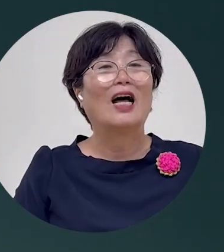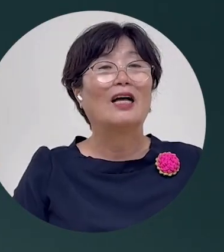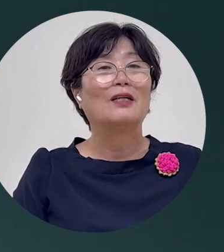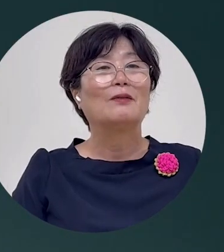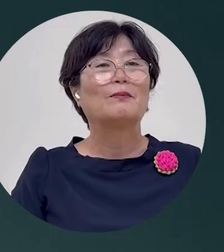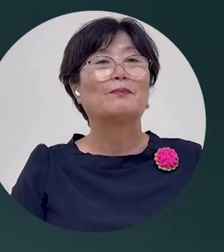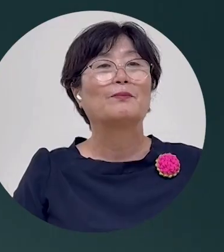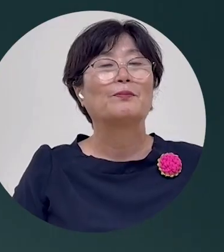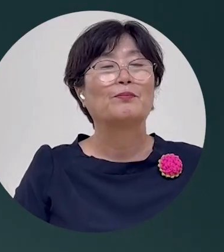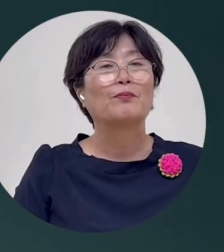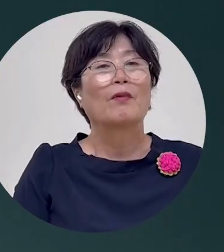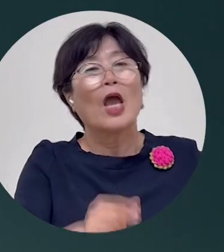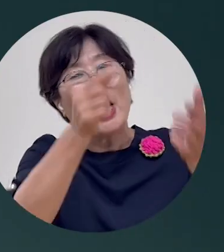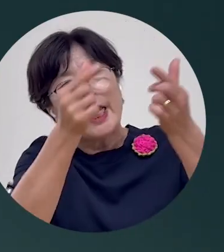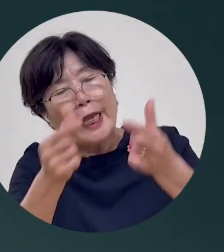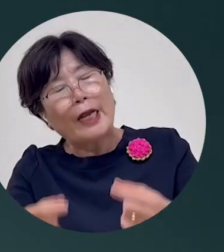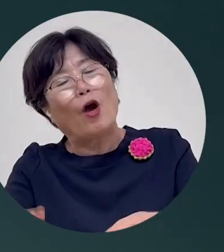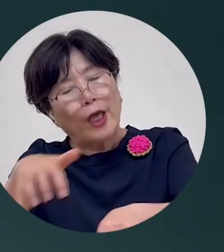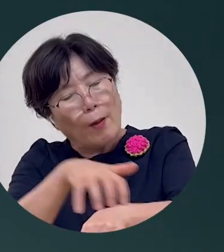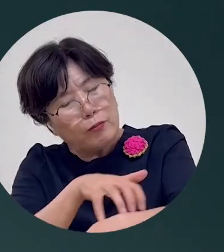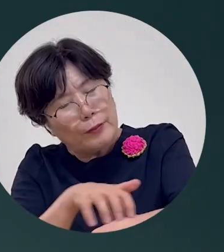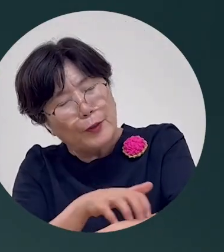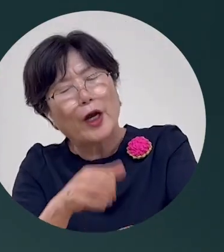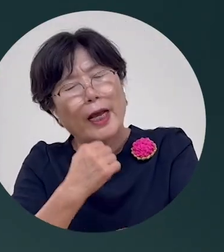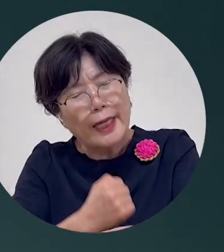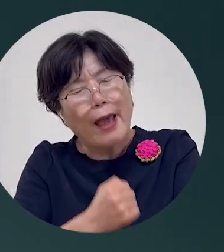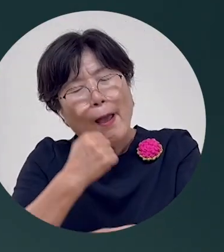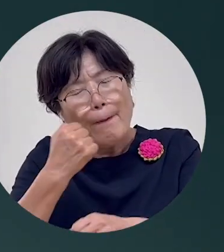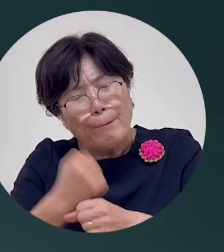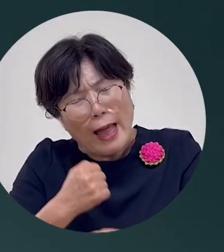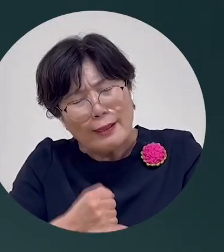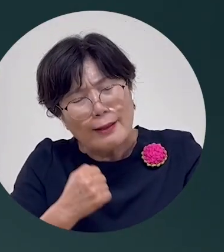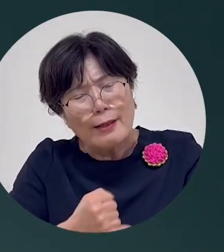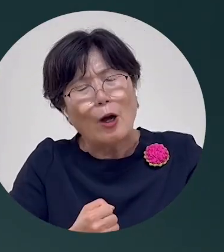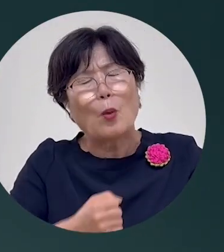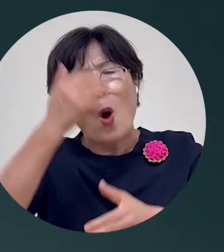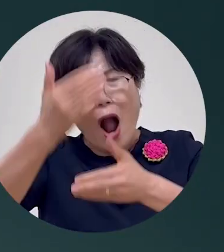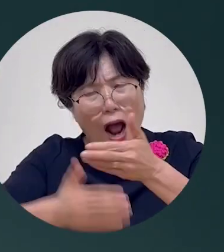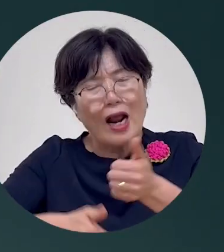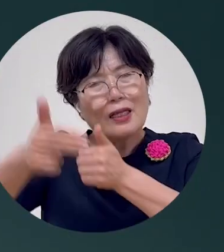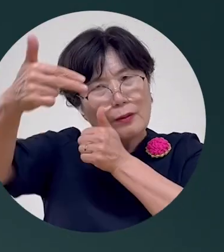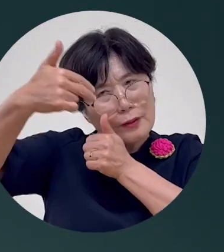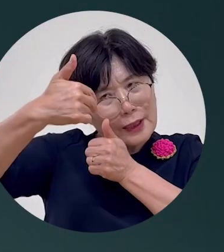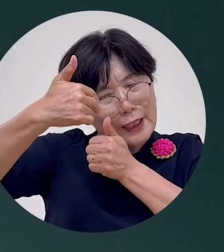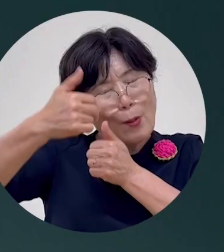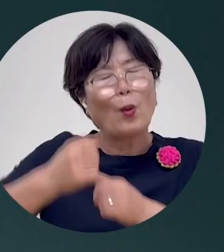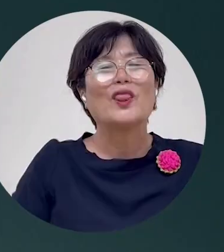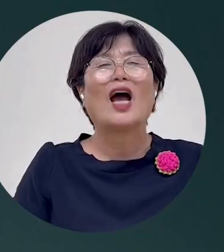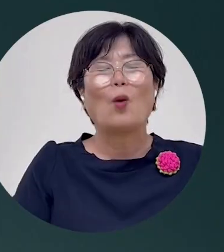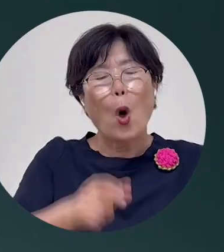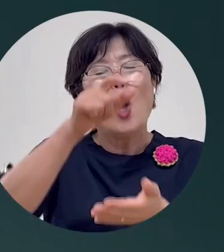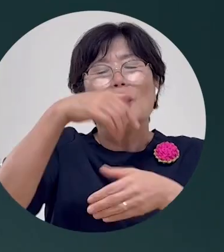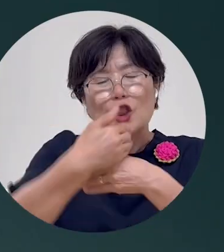자, 이렇게 불편하게 만들려고 하나님이 지켜보신다고 성경에 기록했을까요?